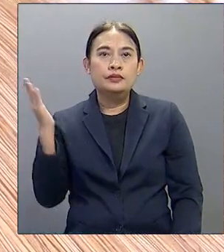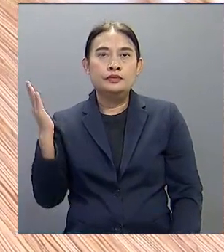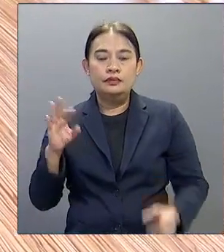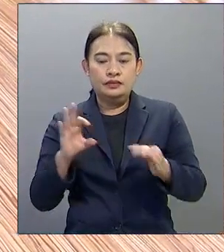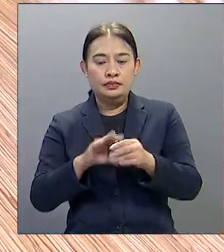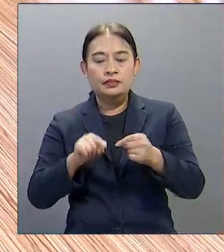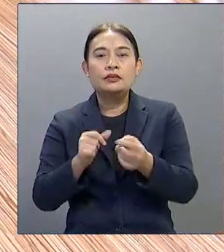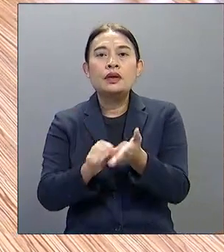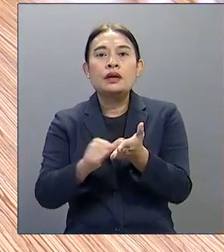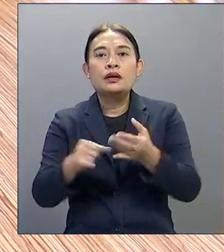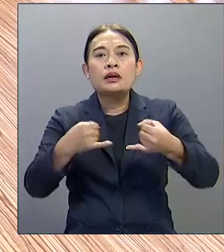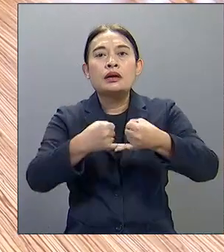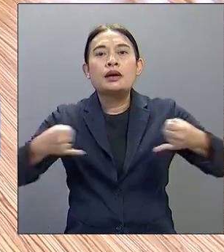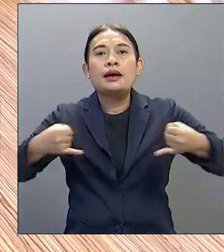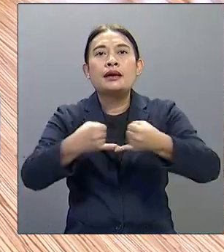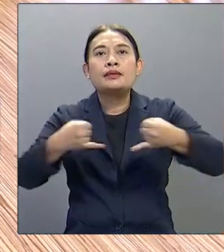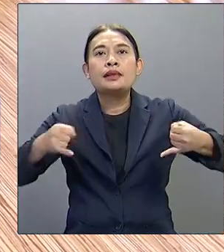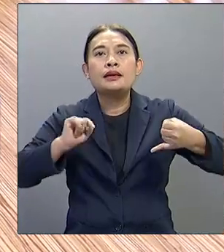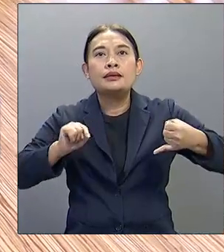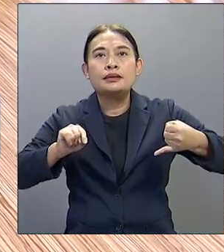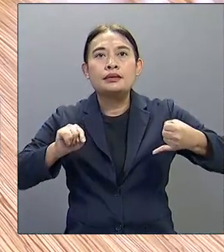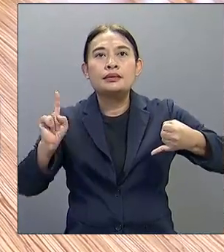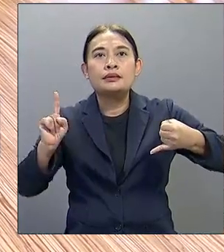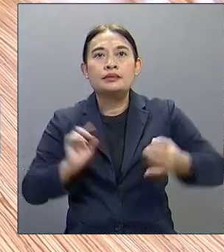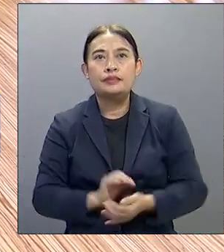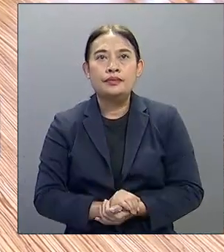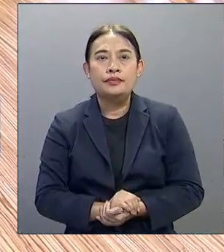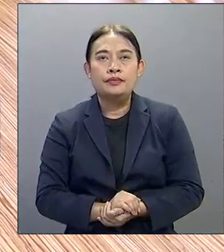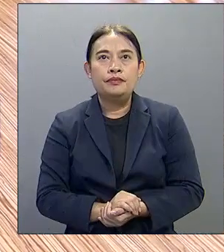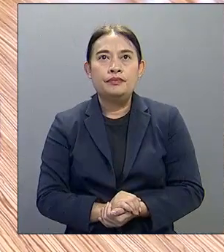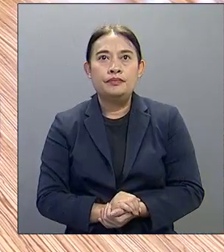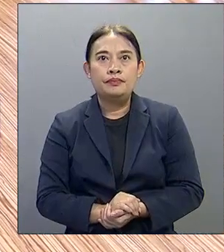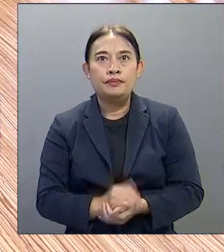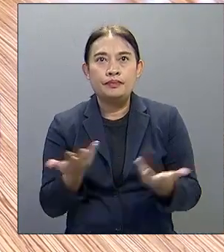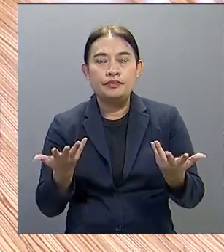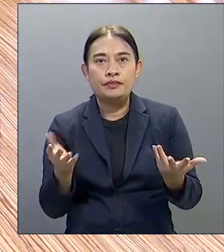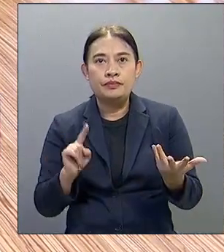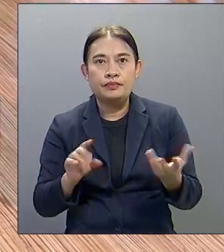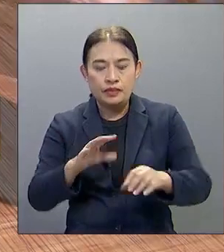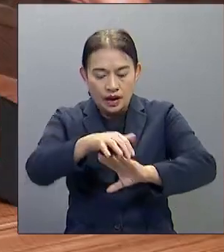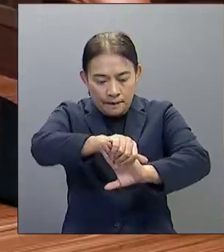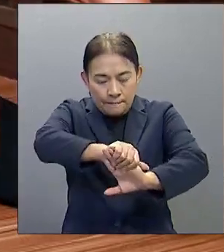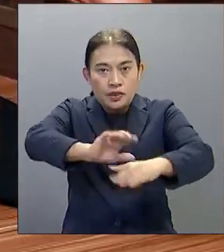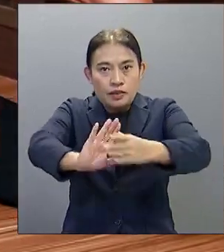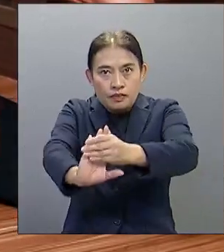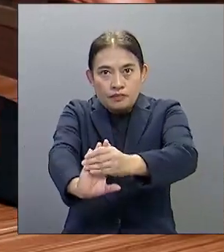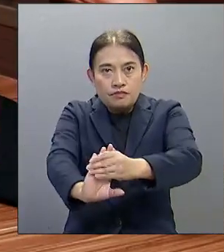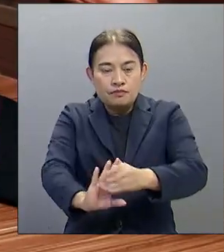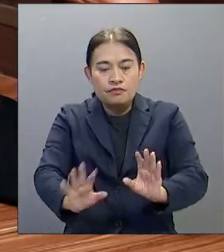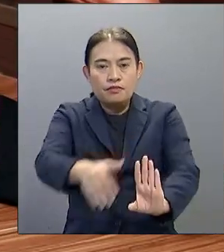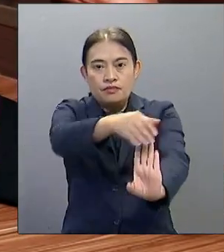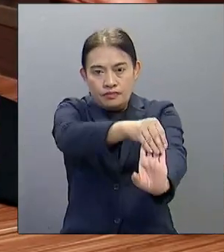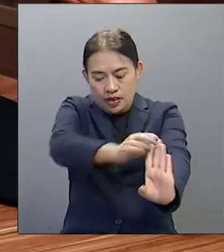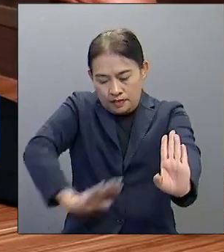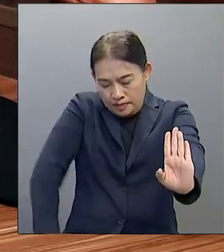นแก้เส้นมหาสนุกระงับในคำกลงเขาบอกว่าการมินมือหยุดเท้าเหยียดหยัดมือหนึ่งเท้าเข่าขั